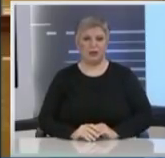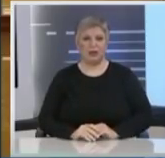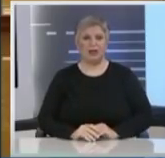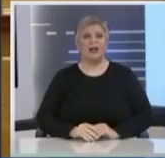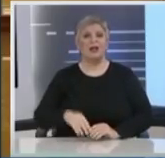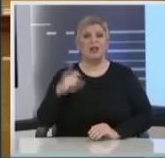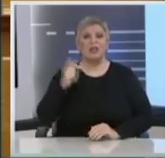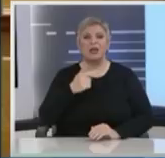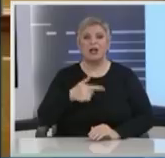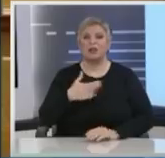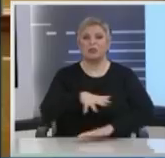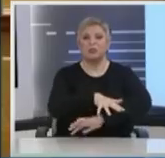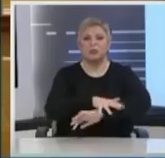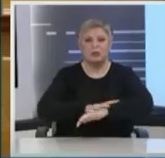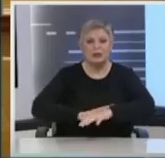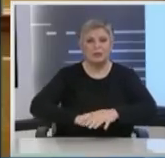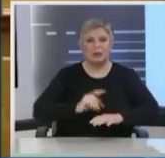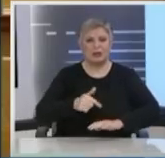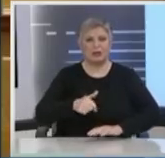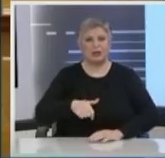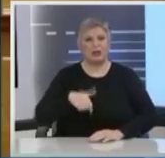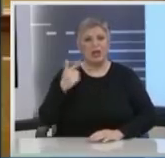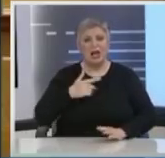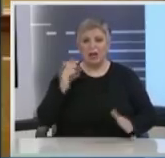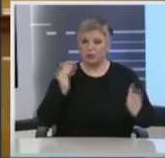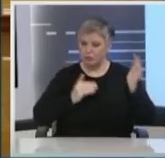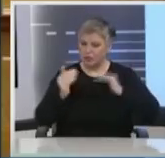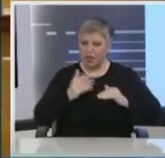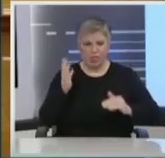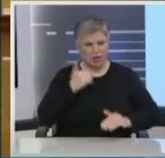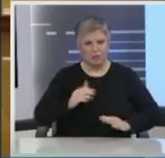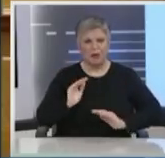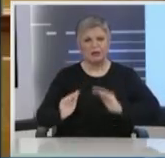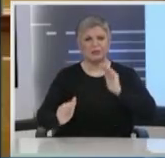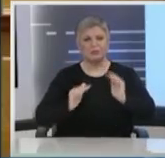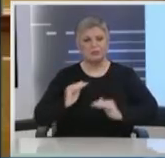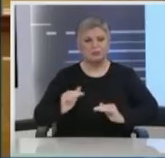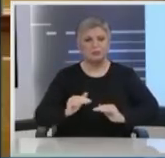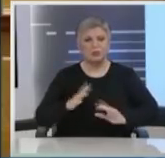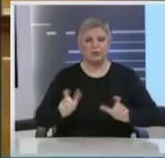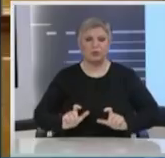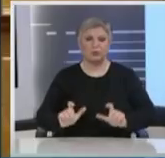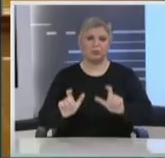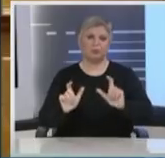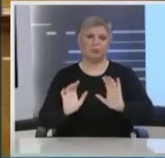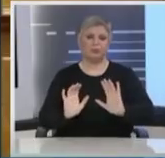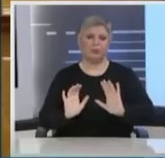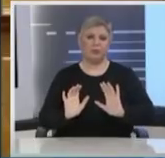ελληνική ακτοφυλακή, το λιμενικό σώμα. Κανείς δεν τα αμφισβητεί. Τα προστατεύουμε και τα υπερασπιζόμαστε. Και το